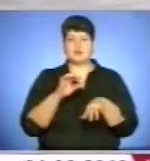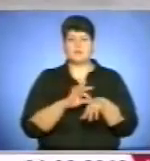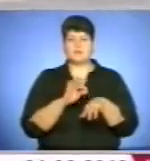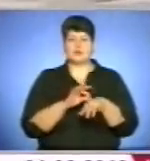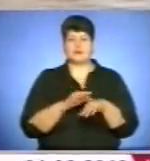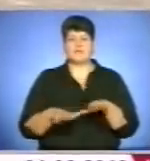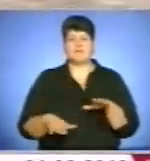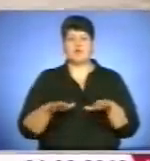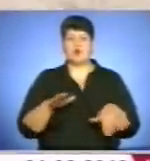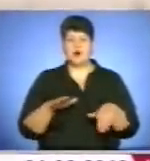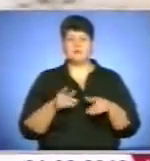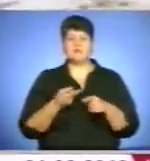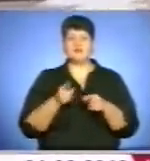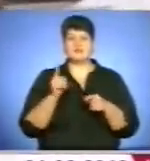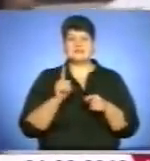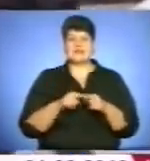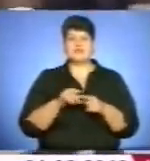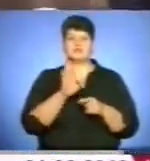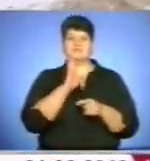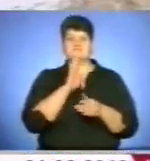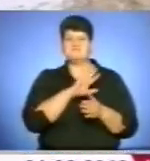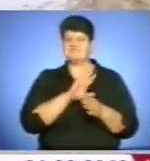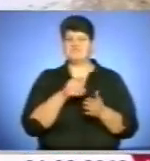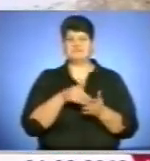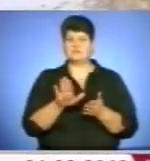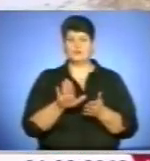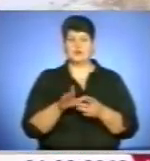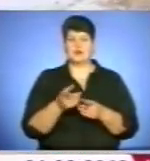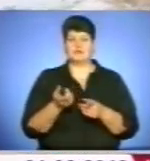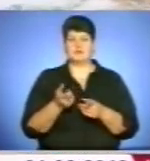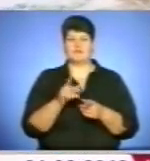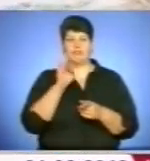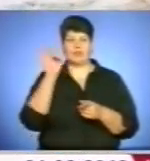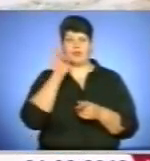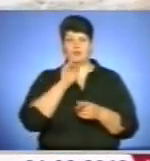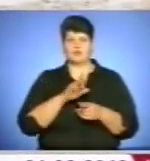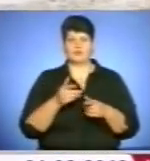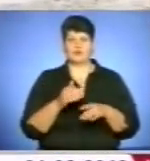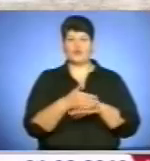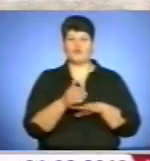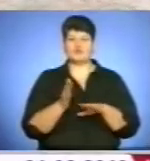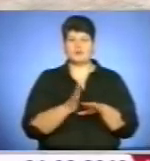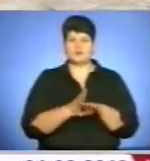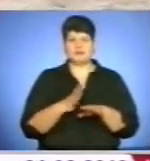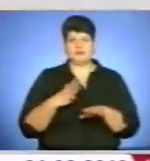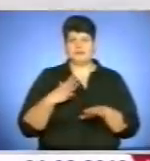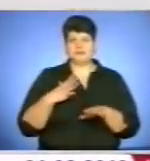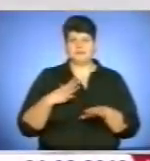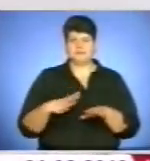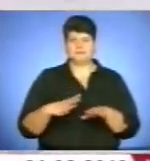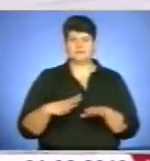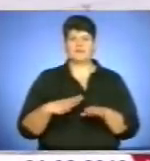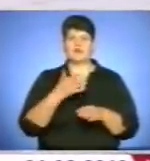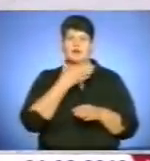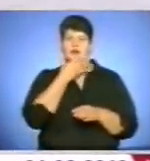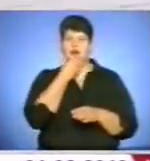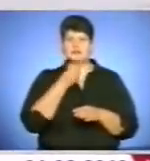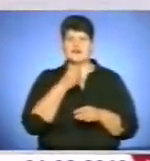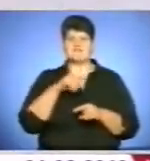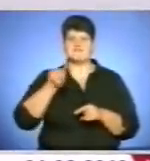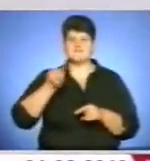взуття. Попри це, жінки не відмовляються від незручних черевичків, аргументуючи свою терплячість прислів'ям «краса вимагає